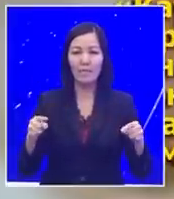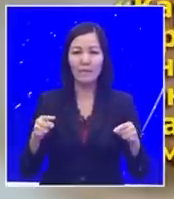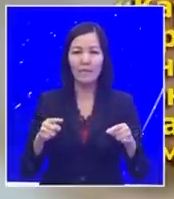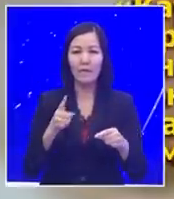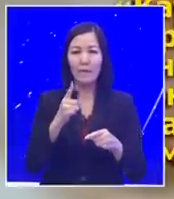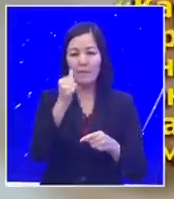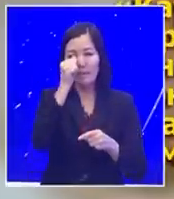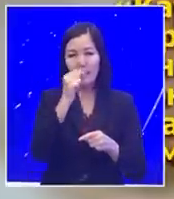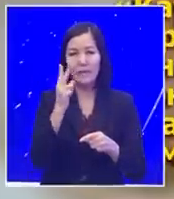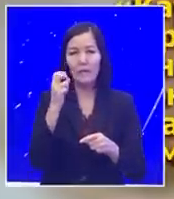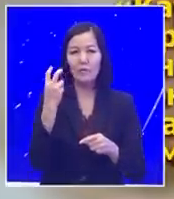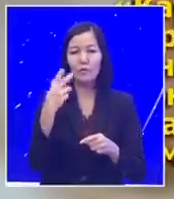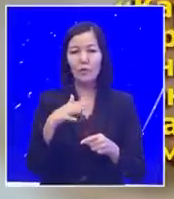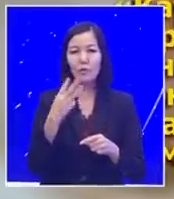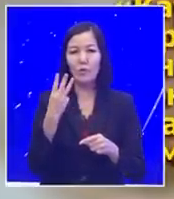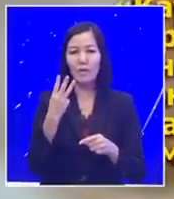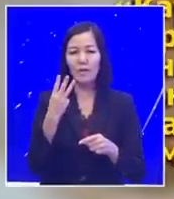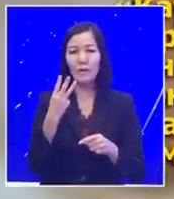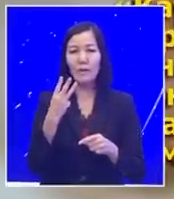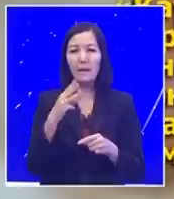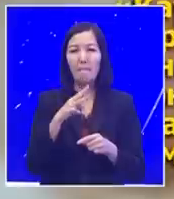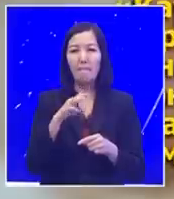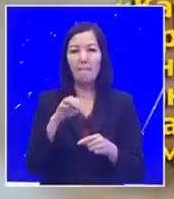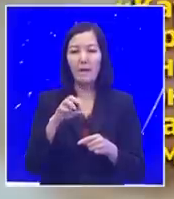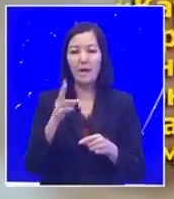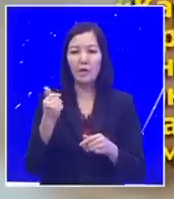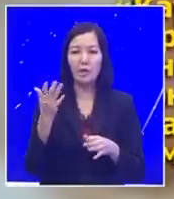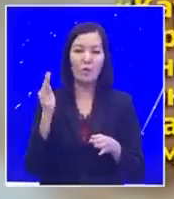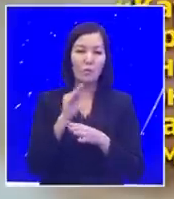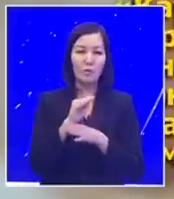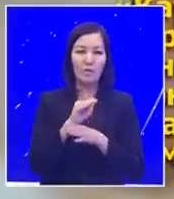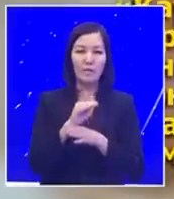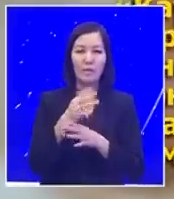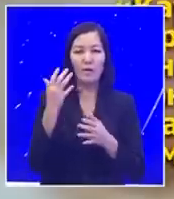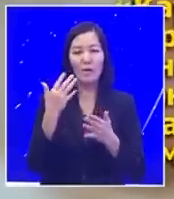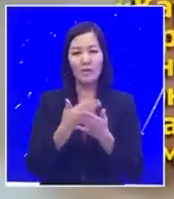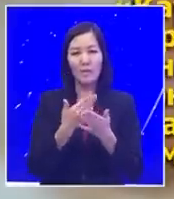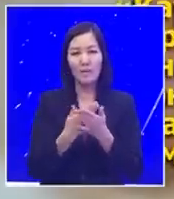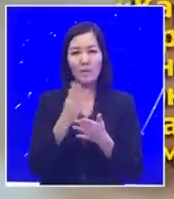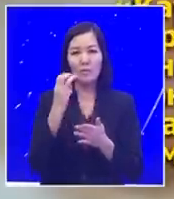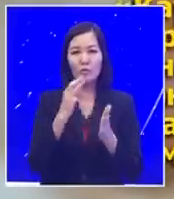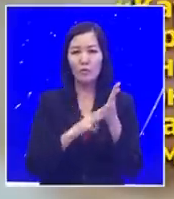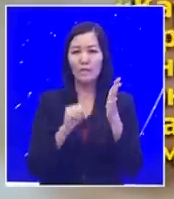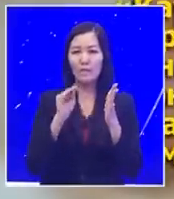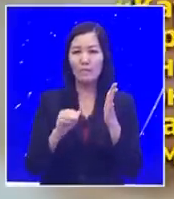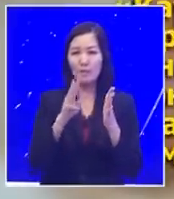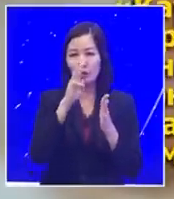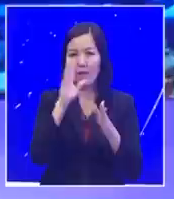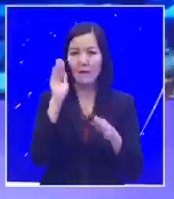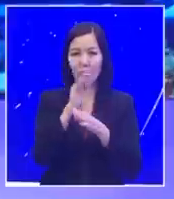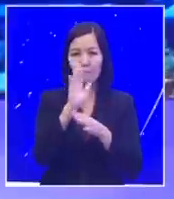айына 212 мың теңге үстемақы тағайындалды. Орташа айлығын қосқанда олар шамамен 380 мың теңге алады.